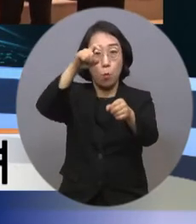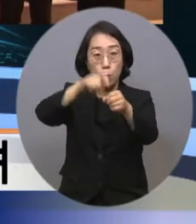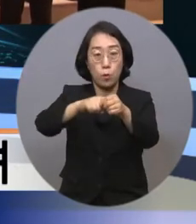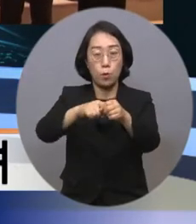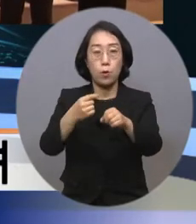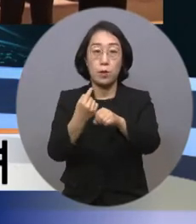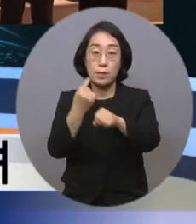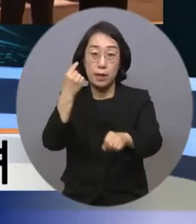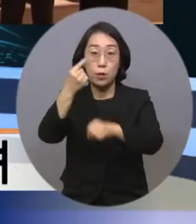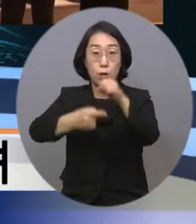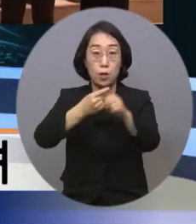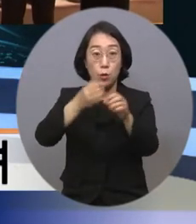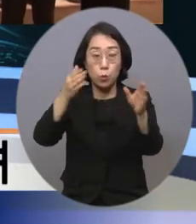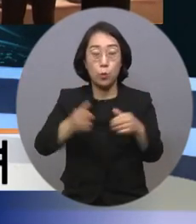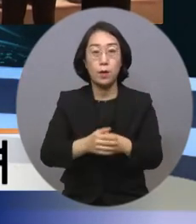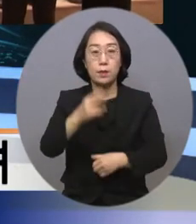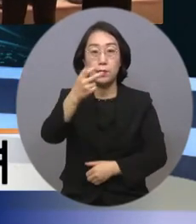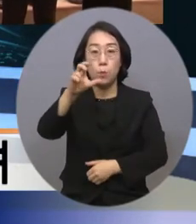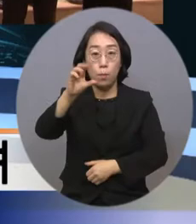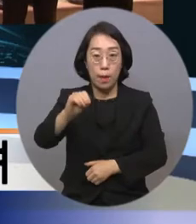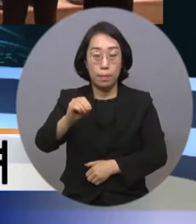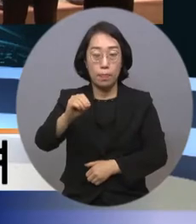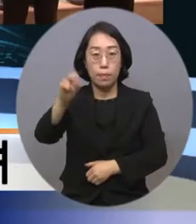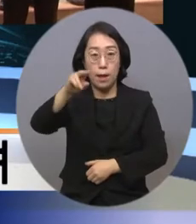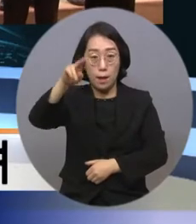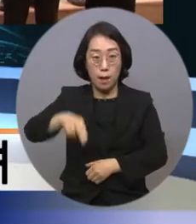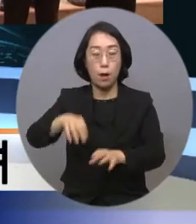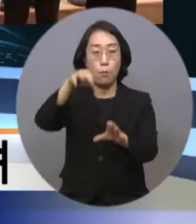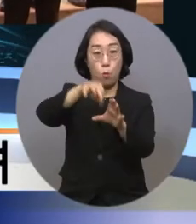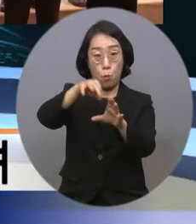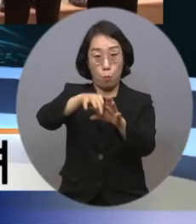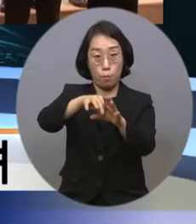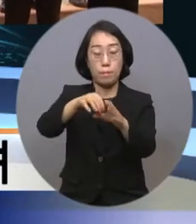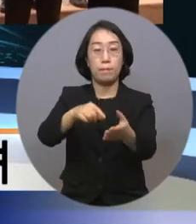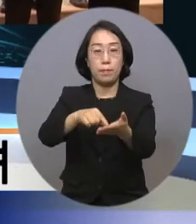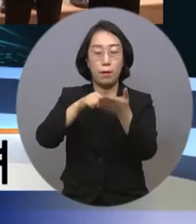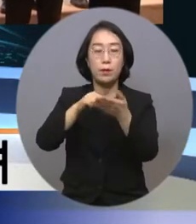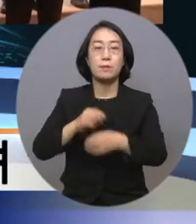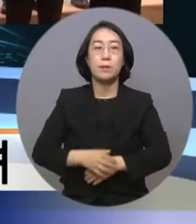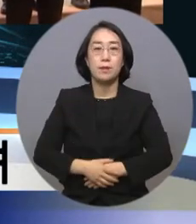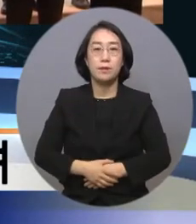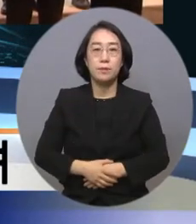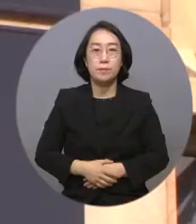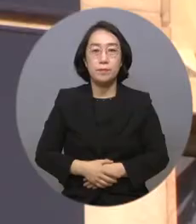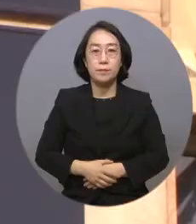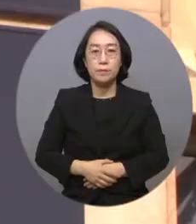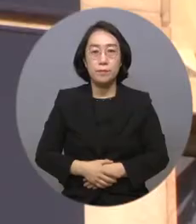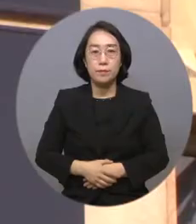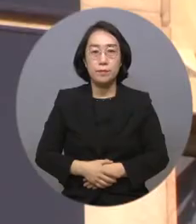상반기에만 75만 불의 기금이 모였다고 하는데요. 보도에 황병양 기자입니다.